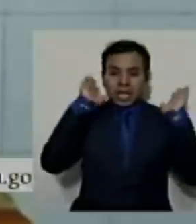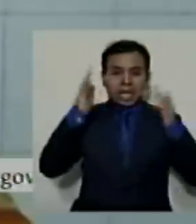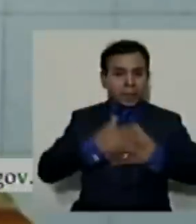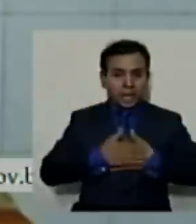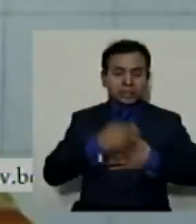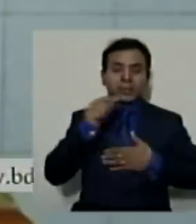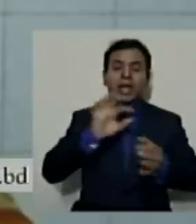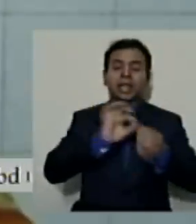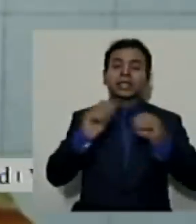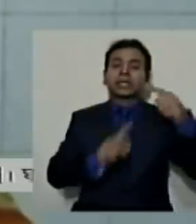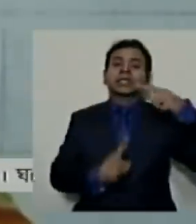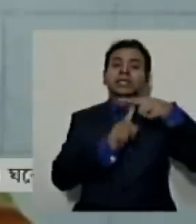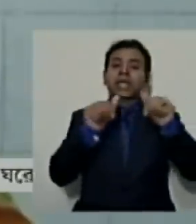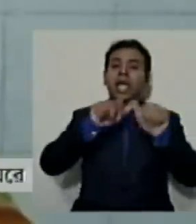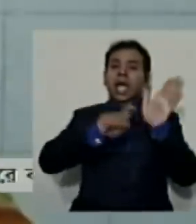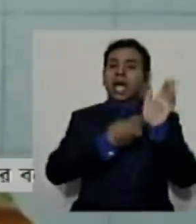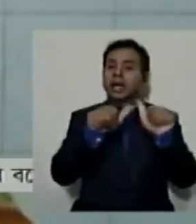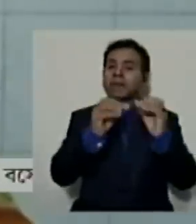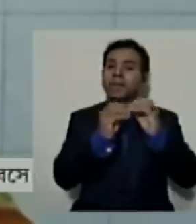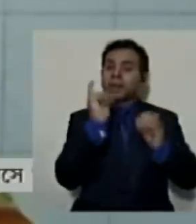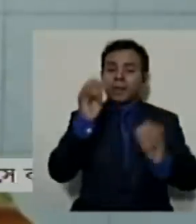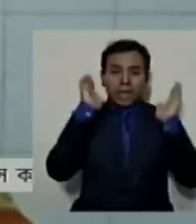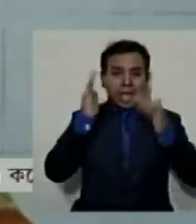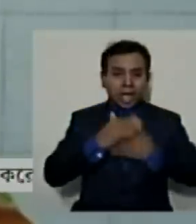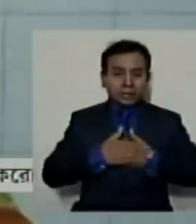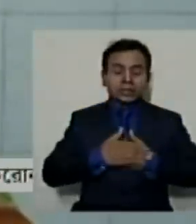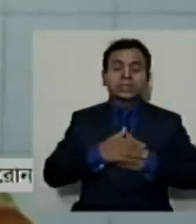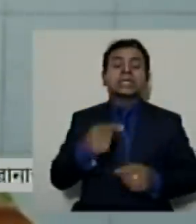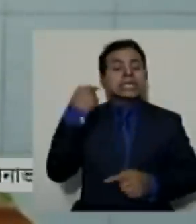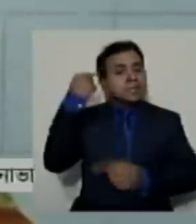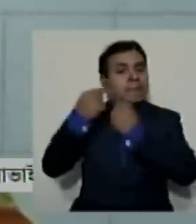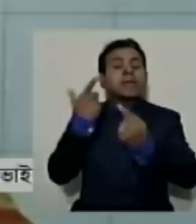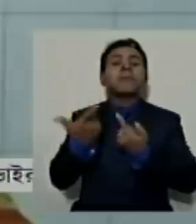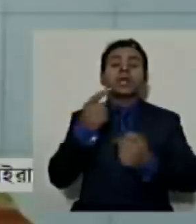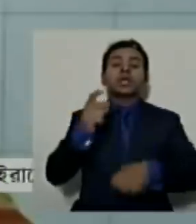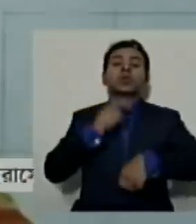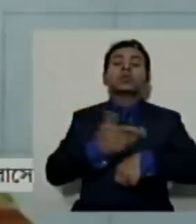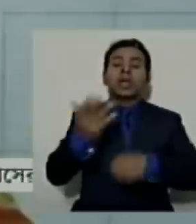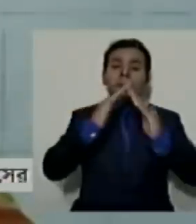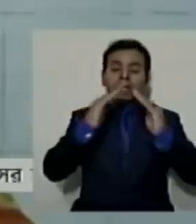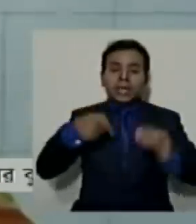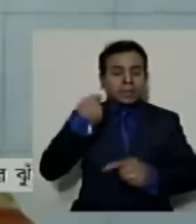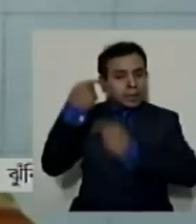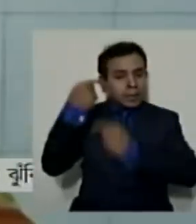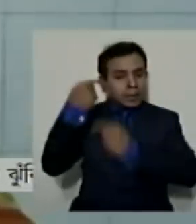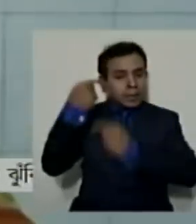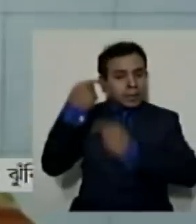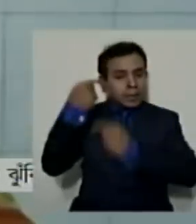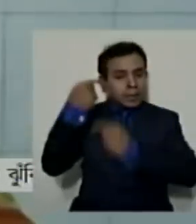নির্দেশনা দিয়েছেন। কোভিড-19 প্রতিরোধে আমাদের সকল মুসল্লি ভাইদের বিনীত অনুরোধ জানাই,